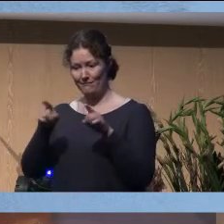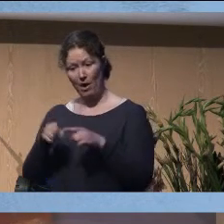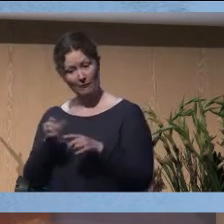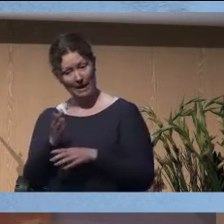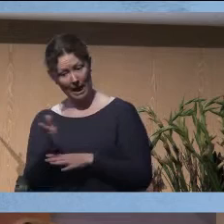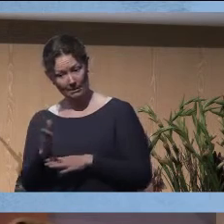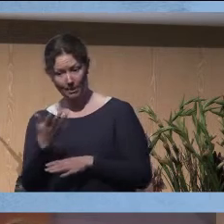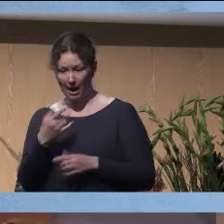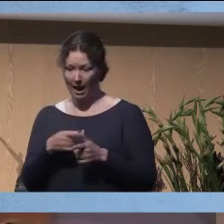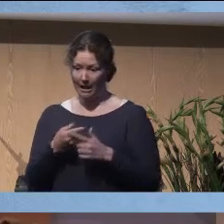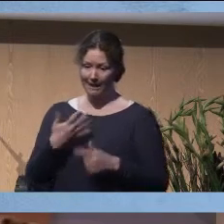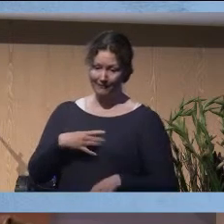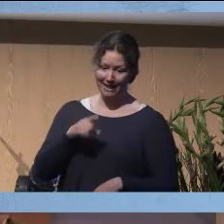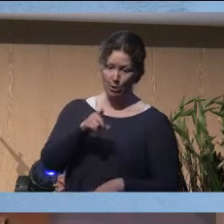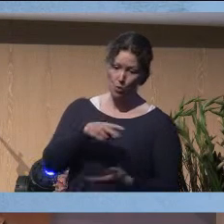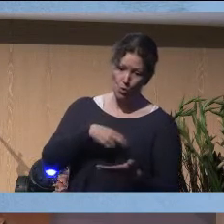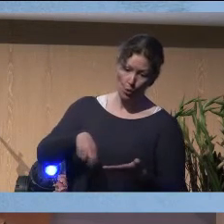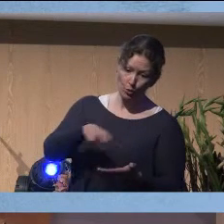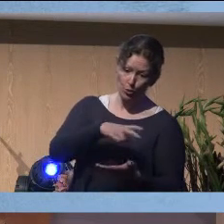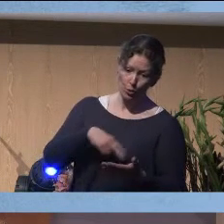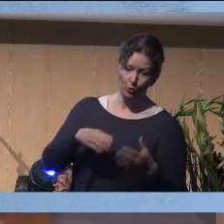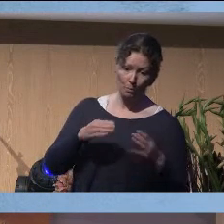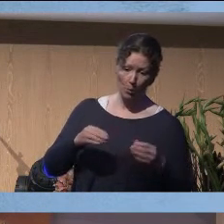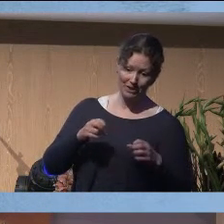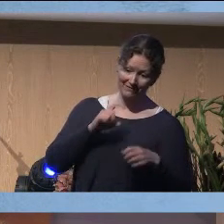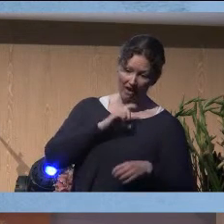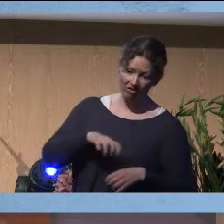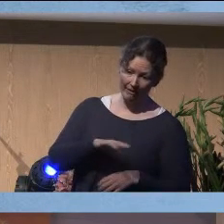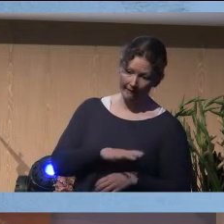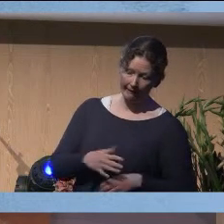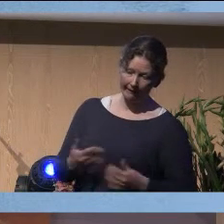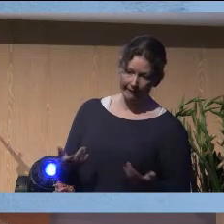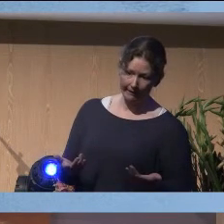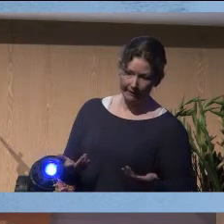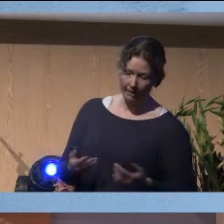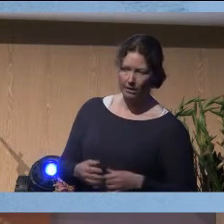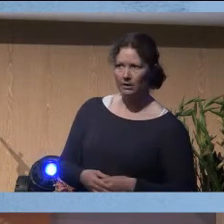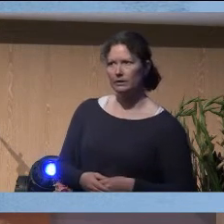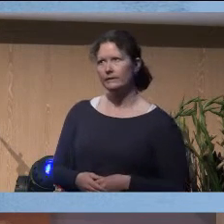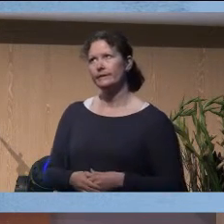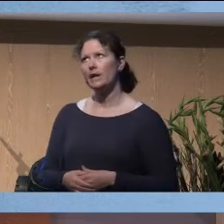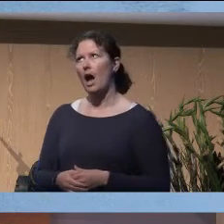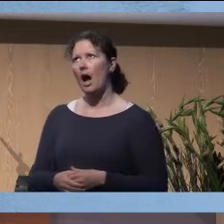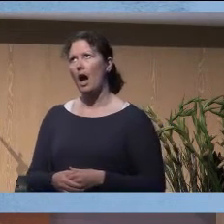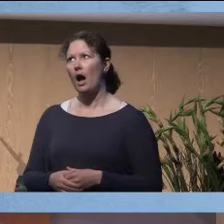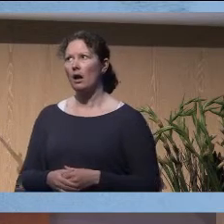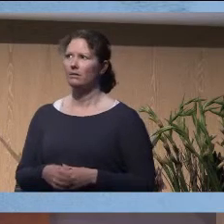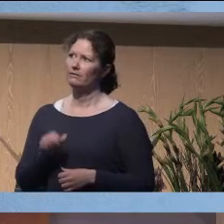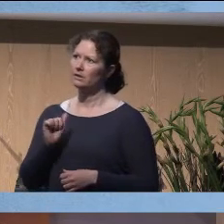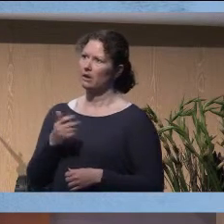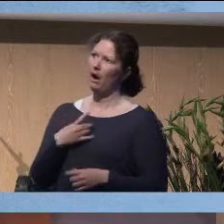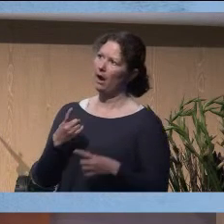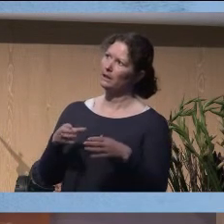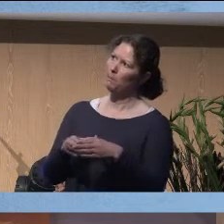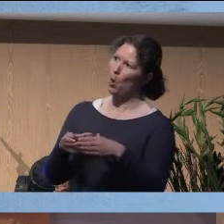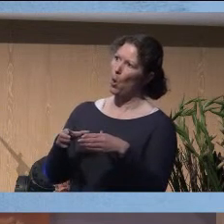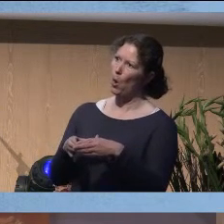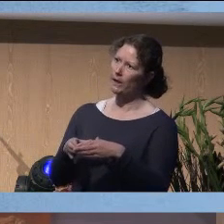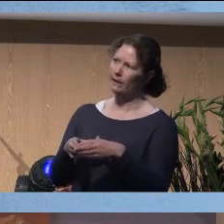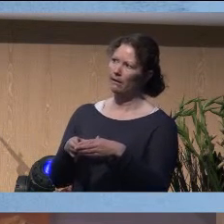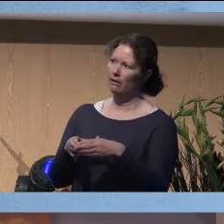vi spise vafler i ettermiddag, eller vil du gå en tur rundt mosvannet? Ja, vi skal ha et møte